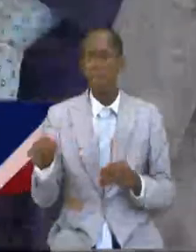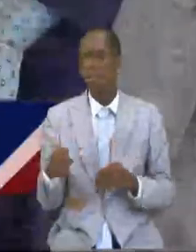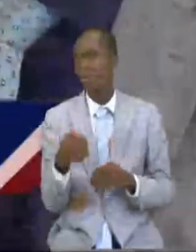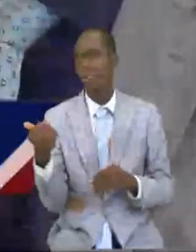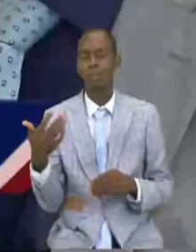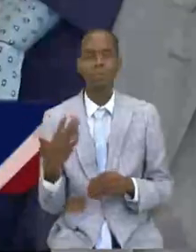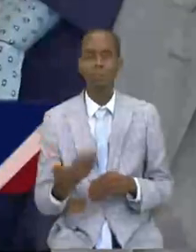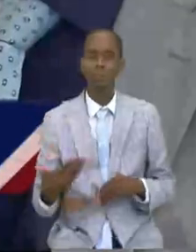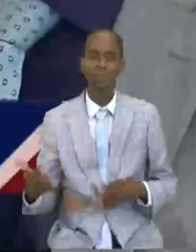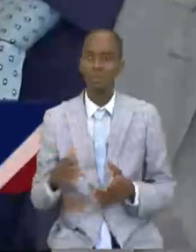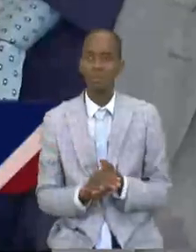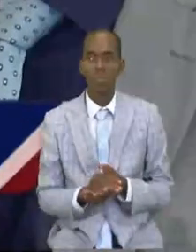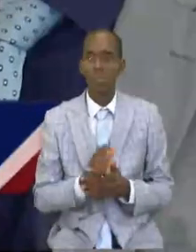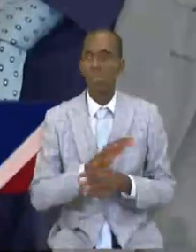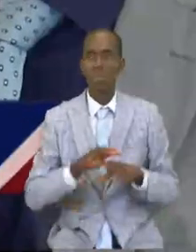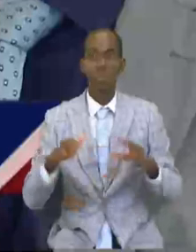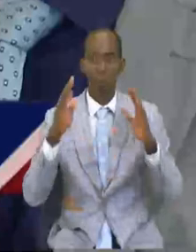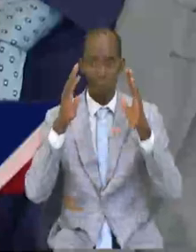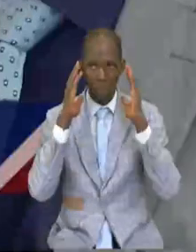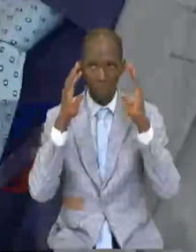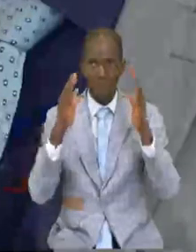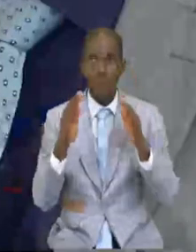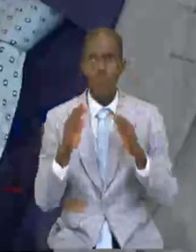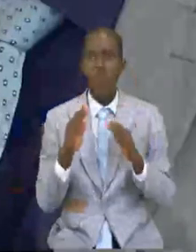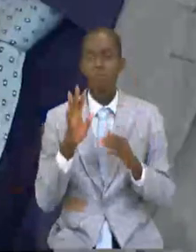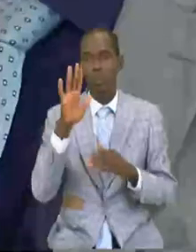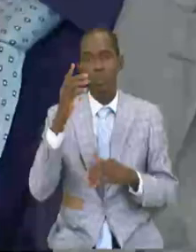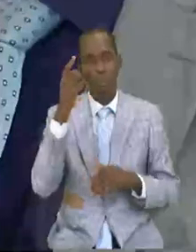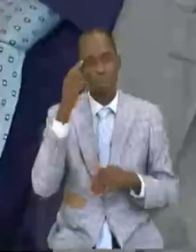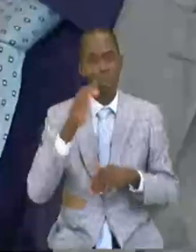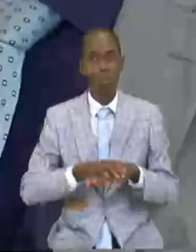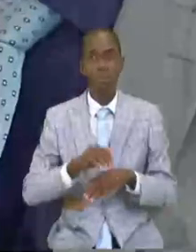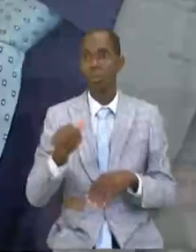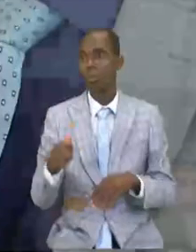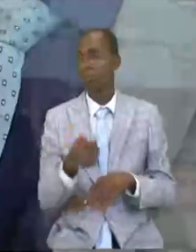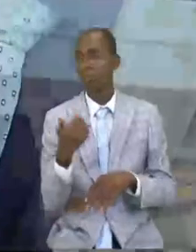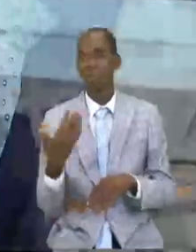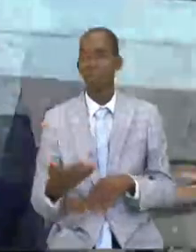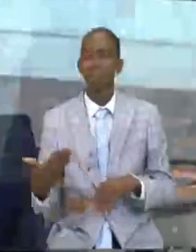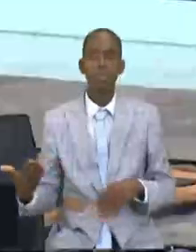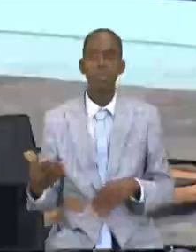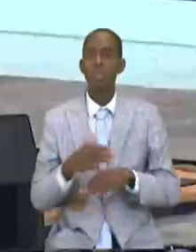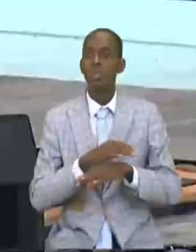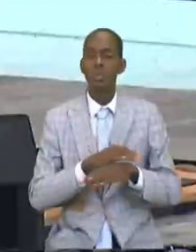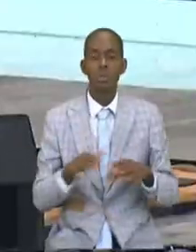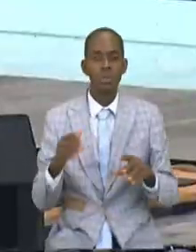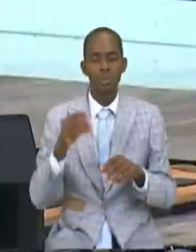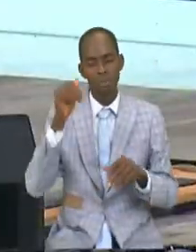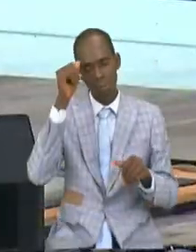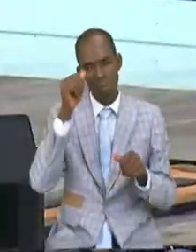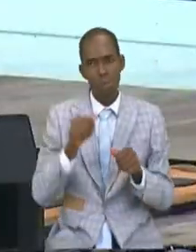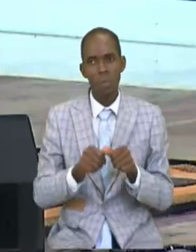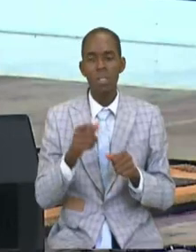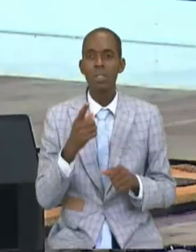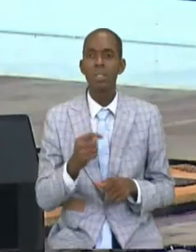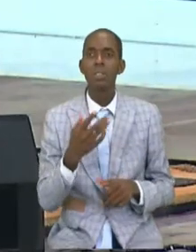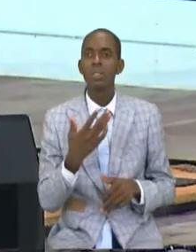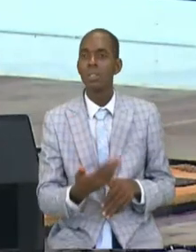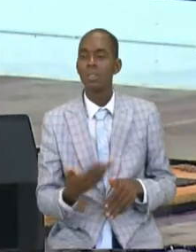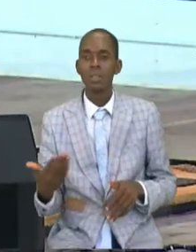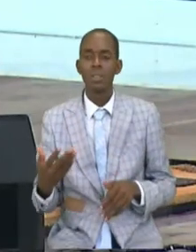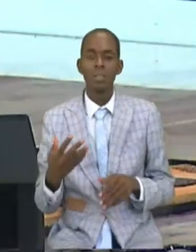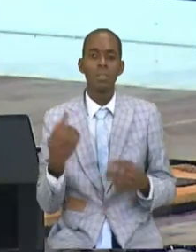pas penser à d'autres choses. Faut pas te focaliser sur d'autres choses. Faut pas même te